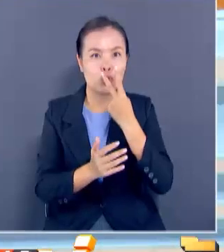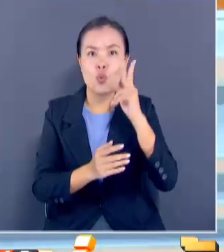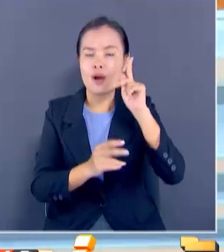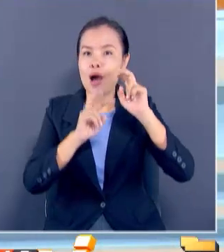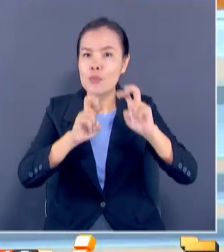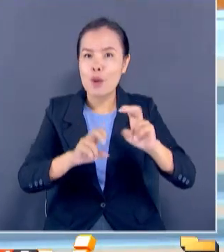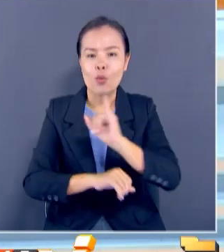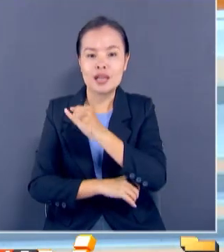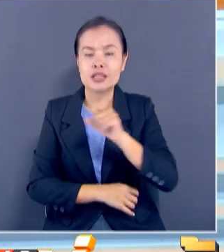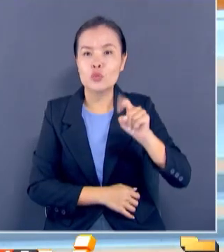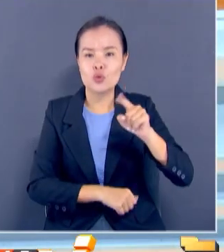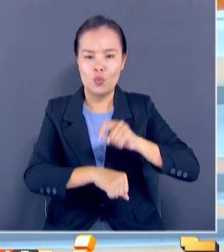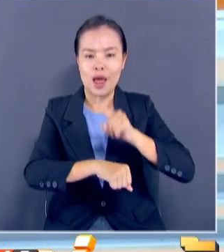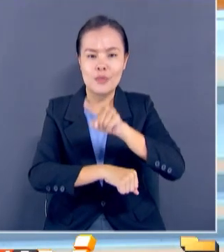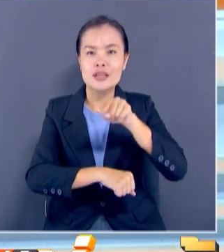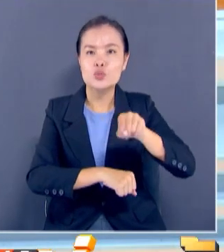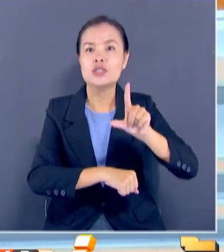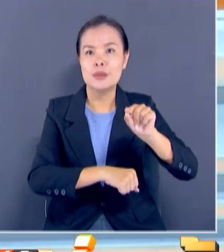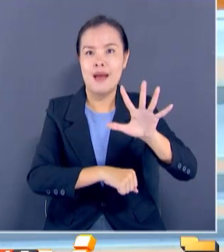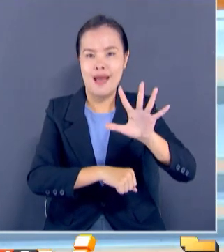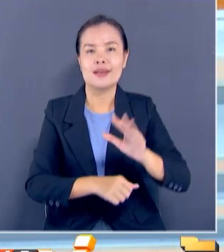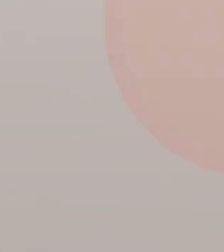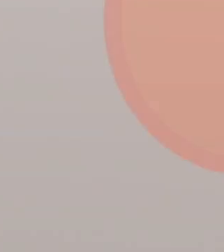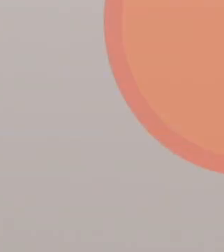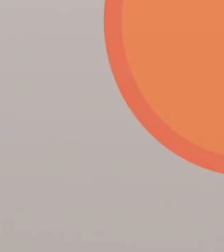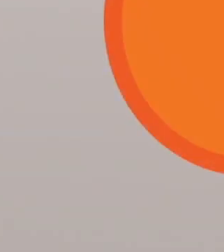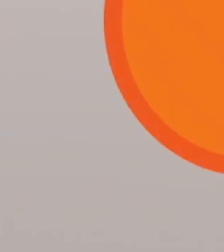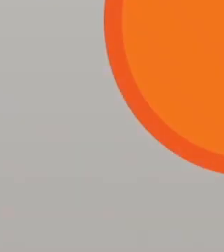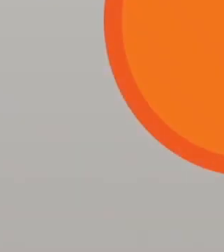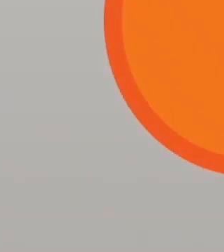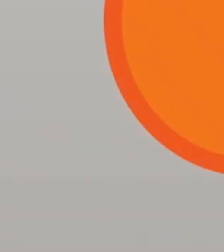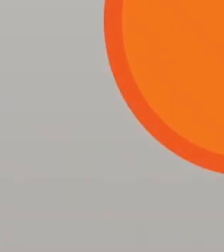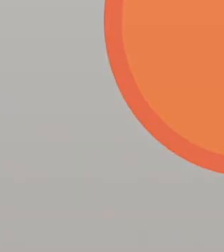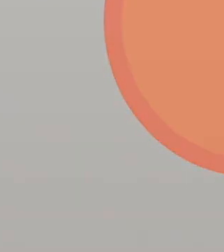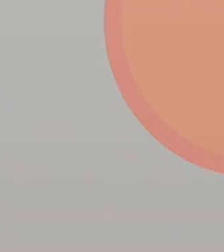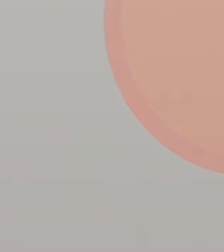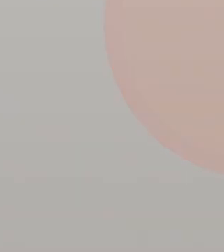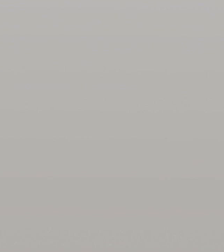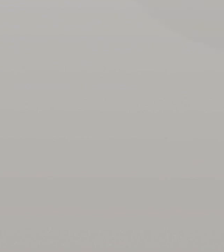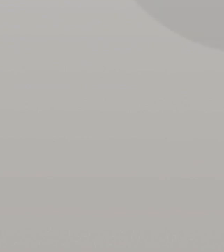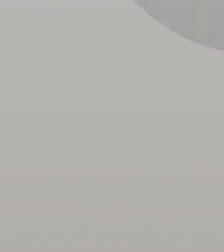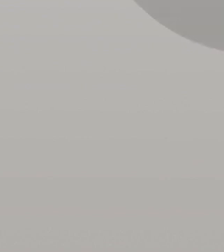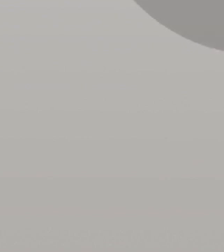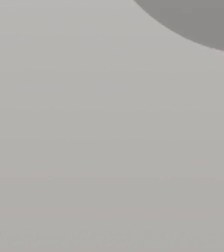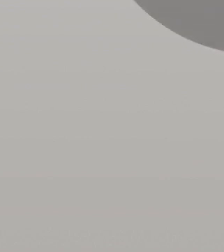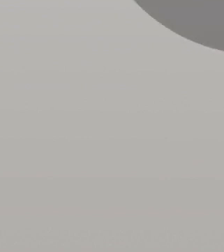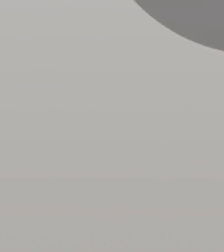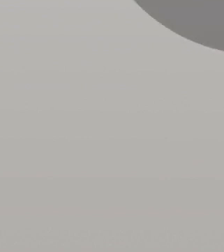าวเด็ดได้ทุกวันจันทร์ถึงศุกร์นะฮะบ่ายโมง25นาทีกับคุณเอกนนทกฤษนะครับ